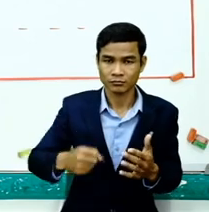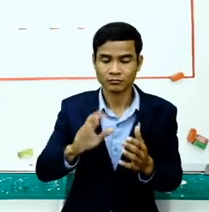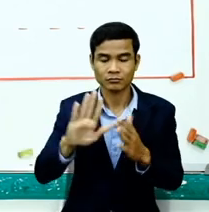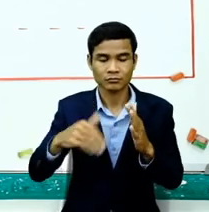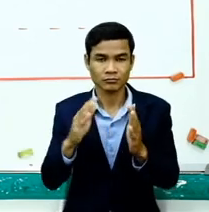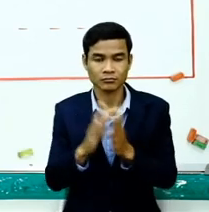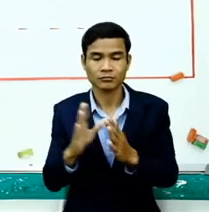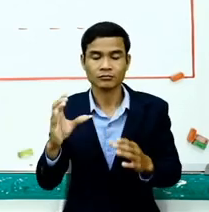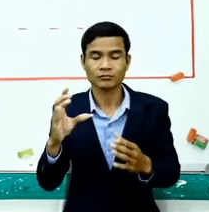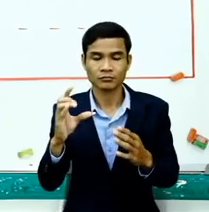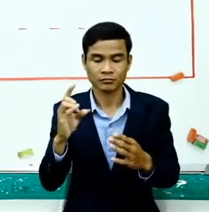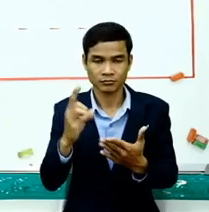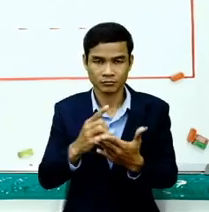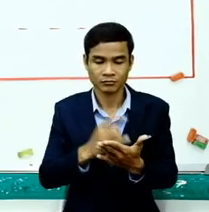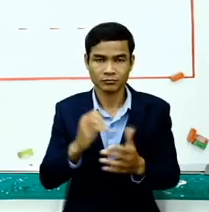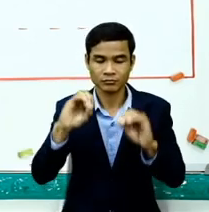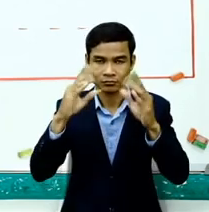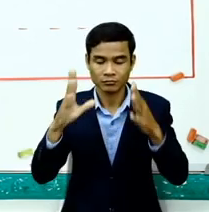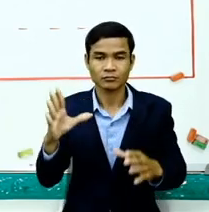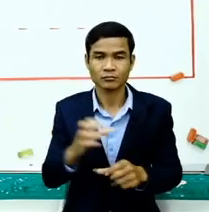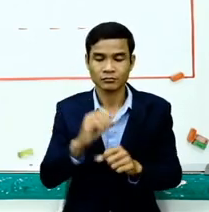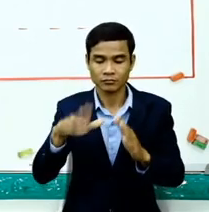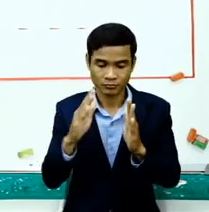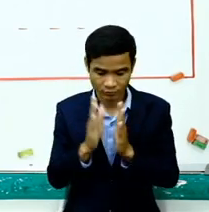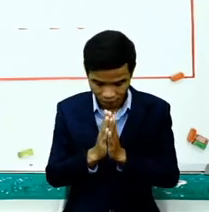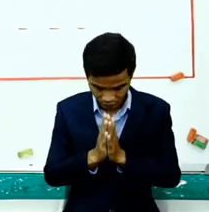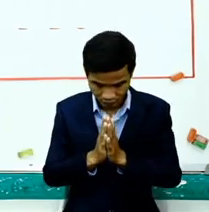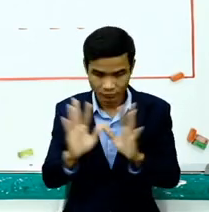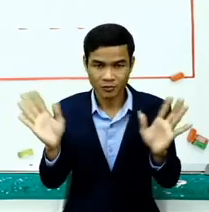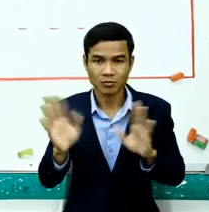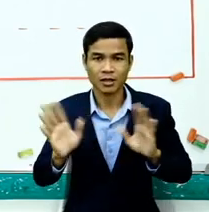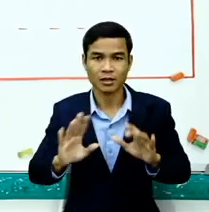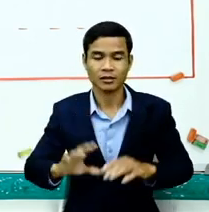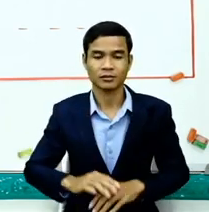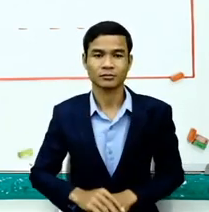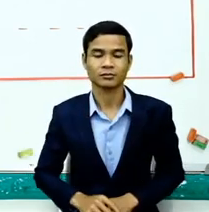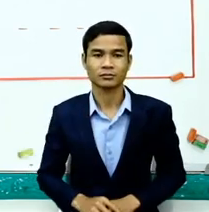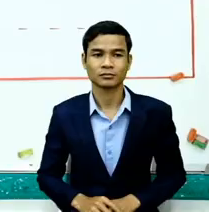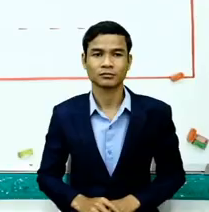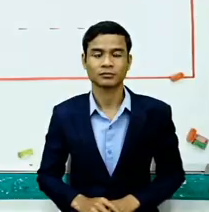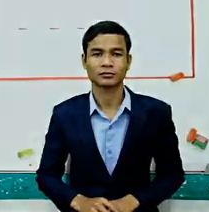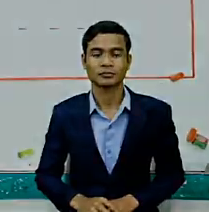Akon, Mary, nak buat nak kerumah tengah ini, sama jump, sama akon, sama jump, dia beli.